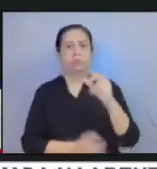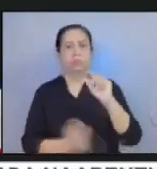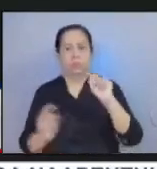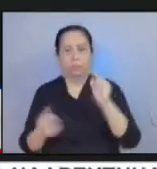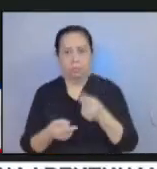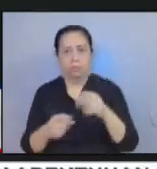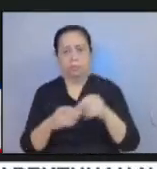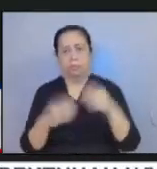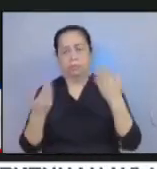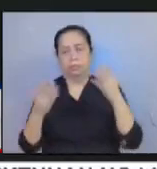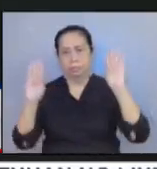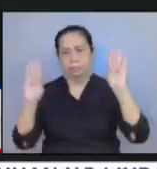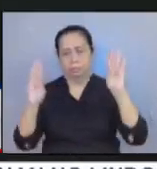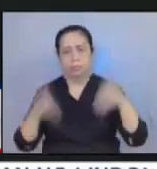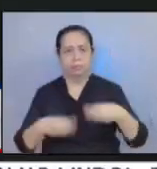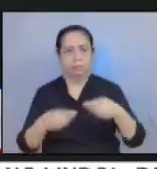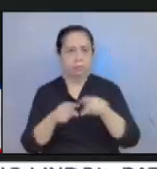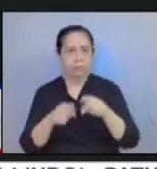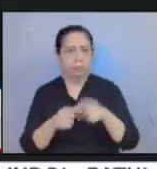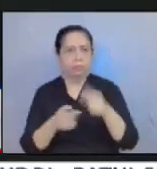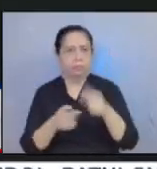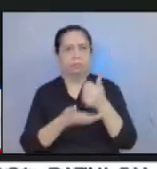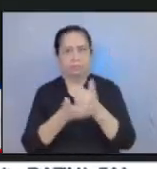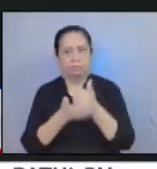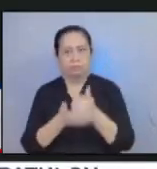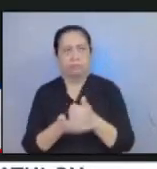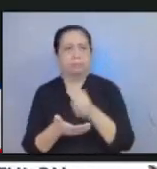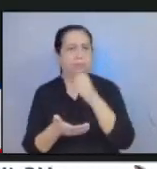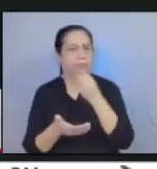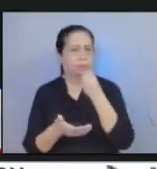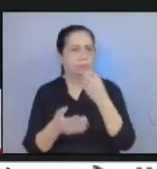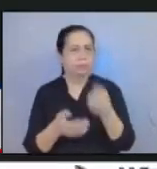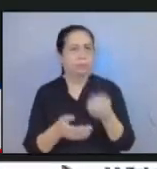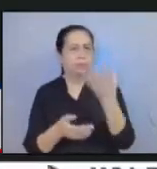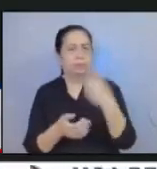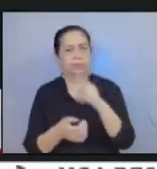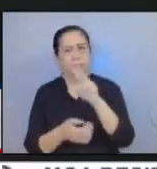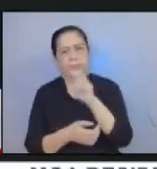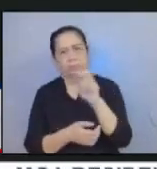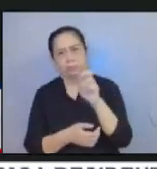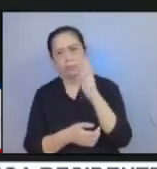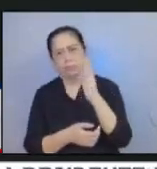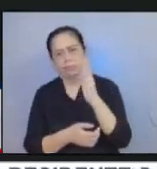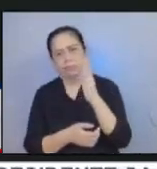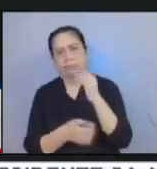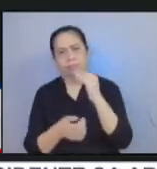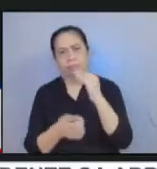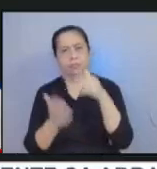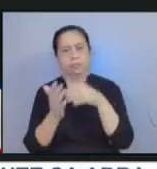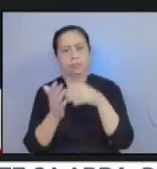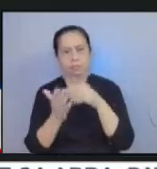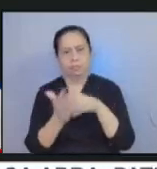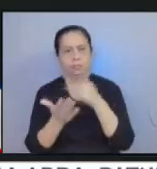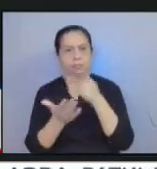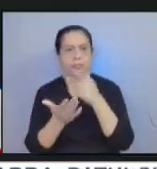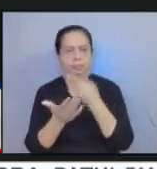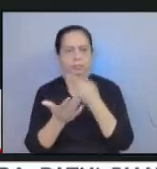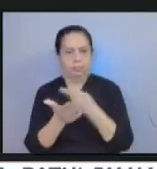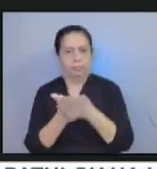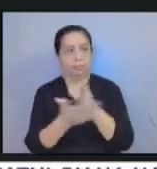Nag-abot na rin ang tulong na non-food items na nagkakahalaga ng 214,000 pesos. Matapos naman umikot sa